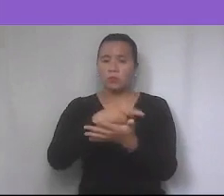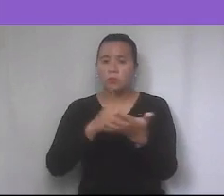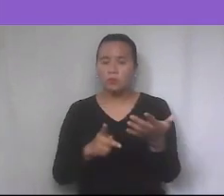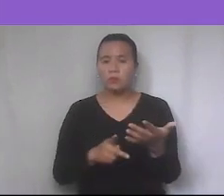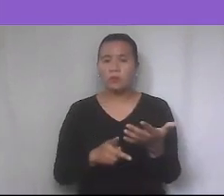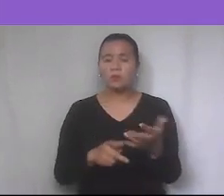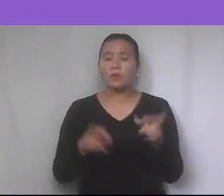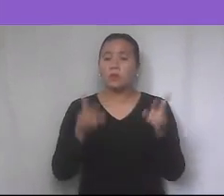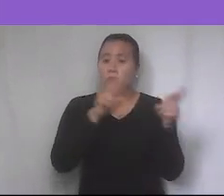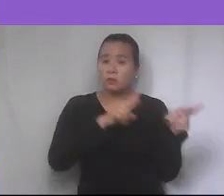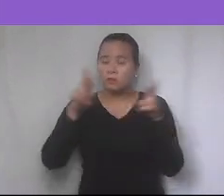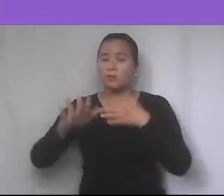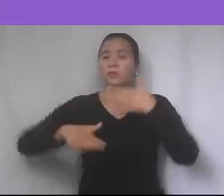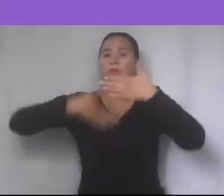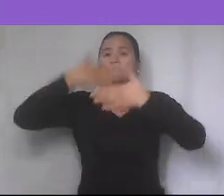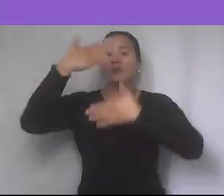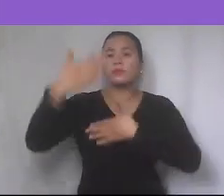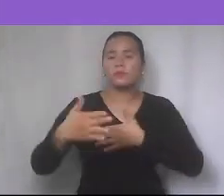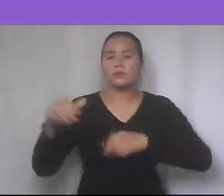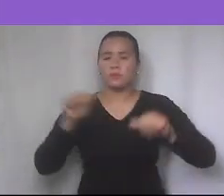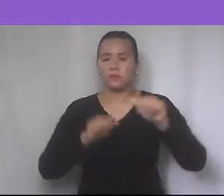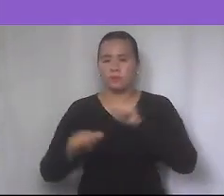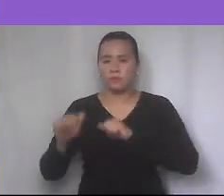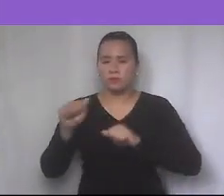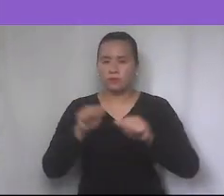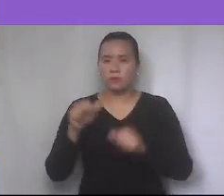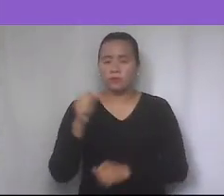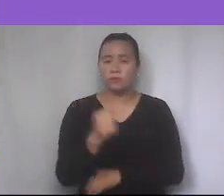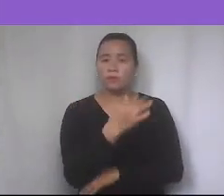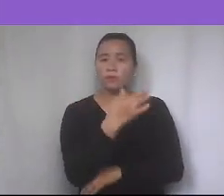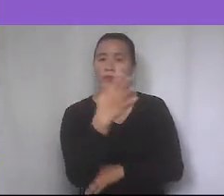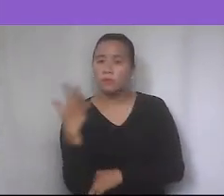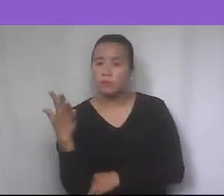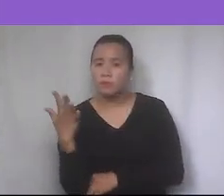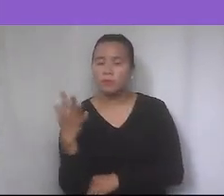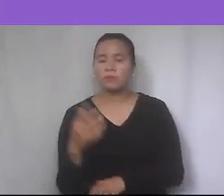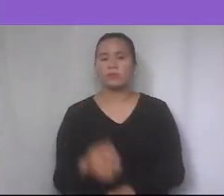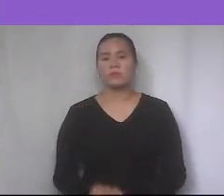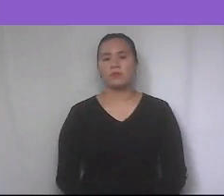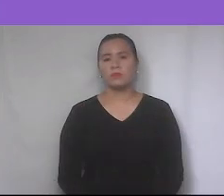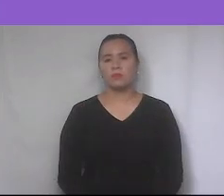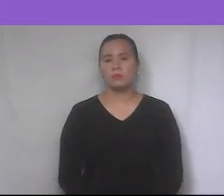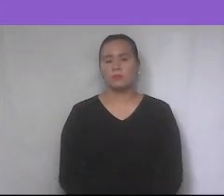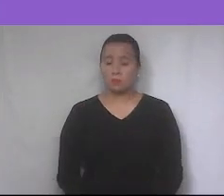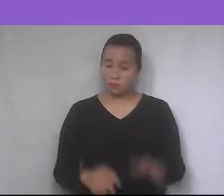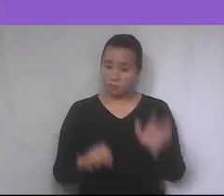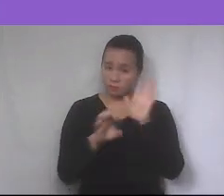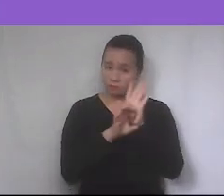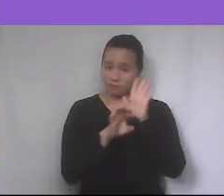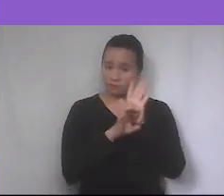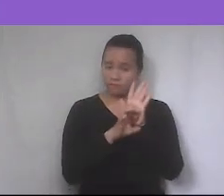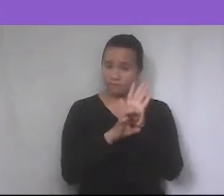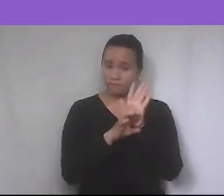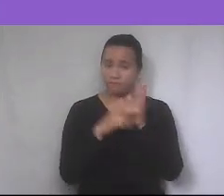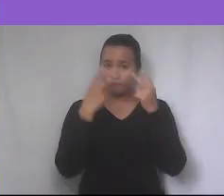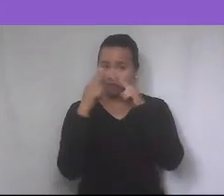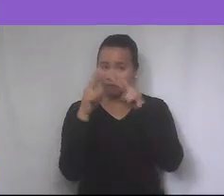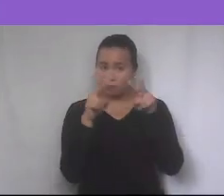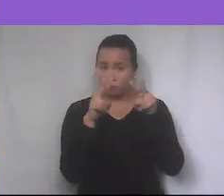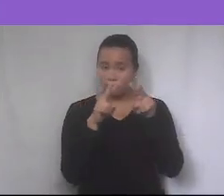is the next task? Pagbilang naman ng mga tunog. So, halimbawa, tignan natin ang salitang